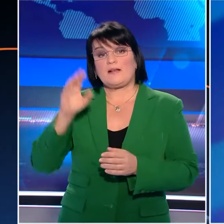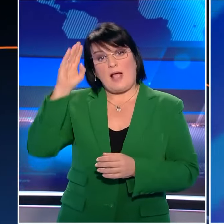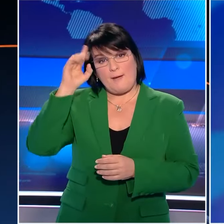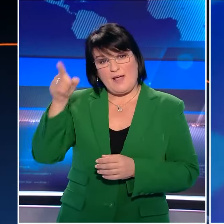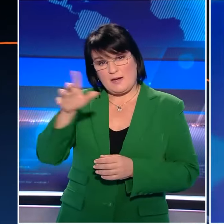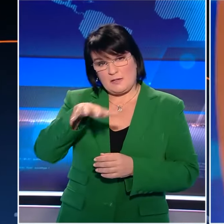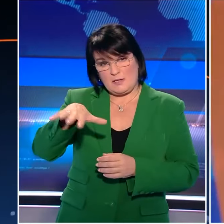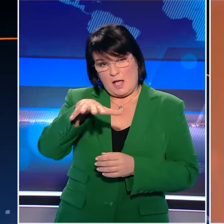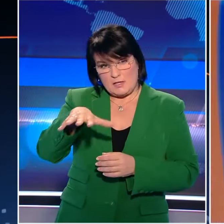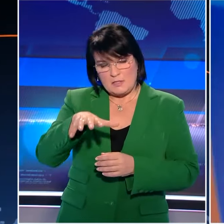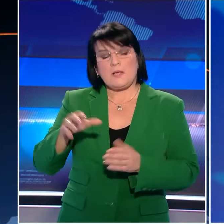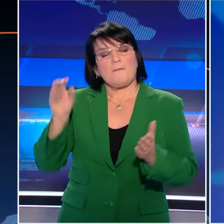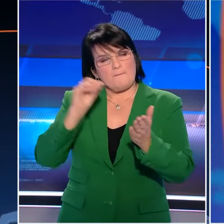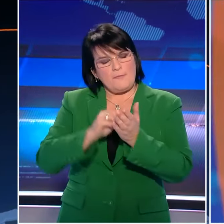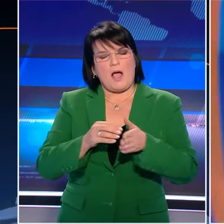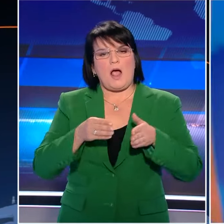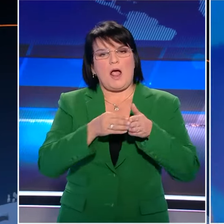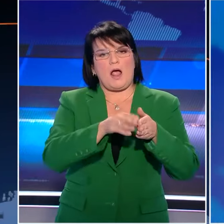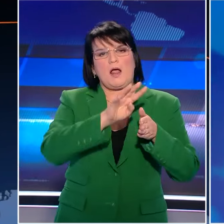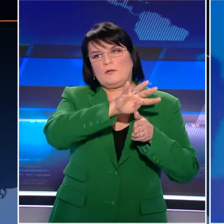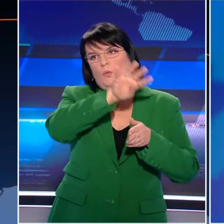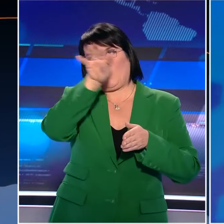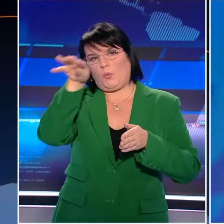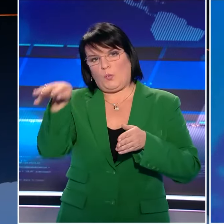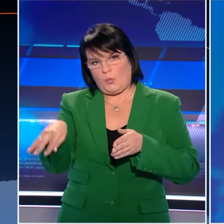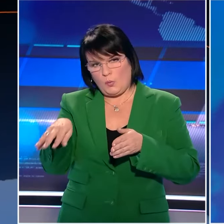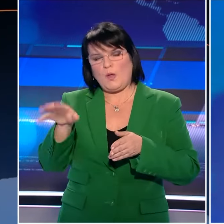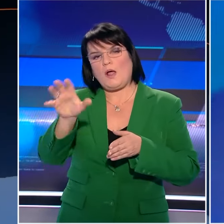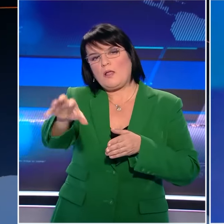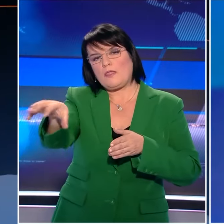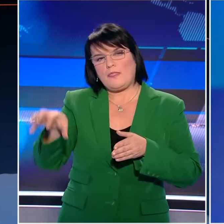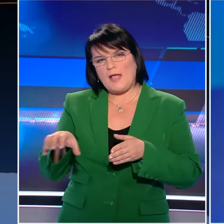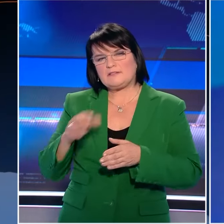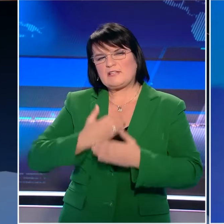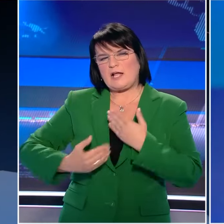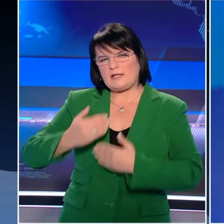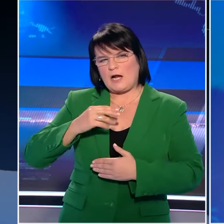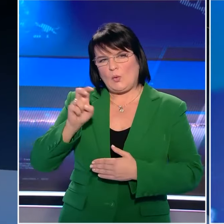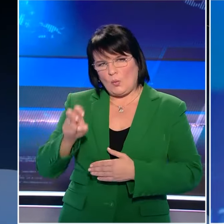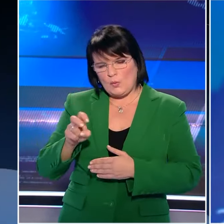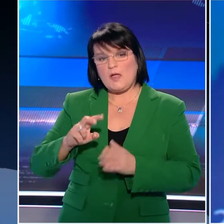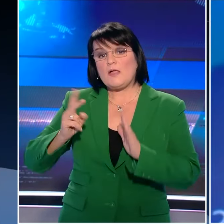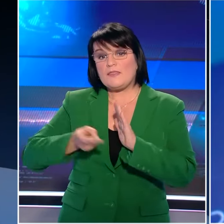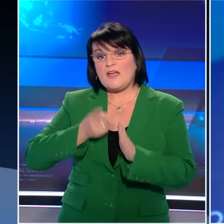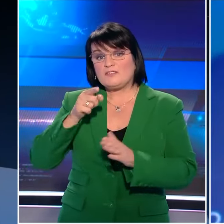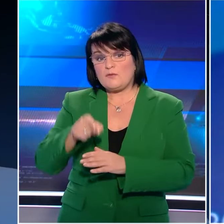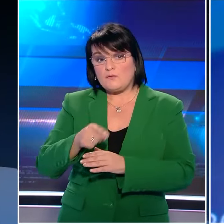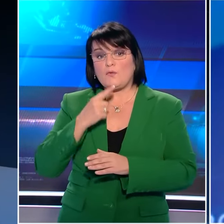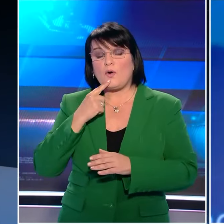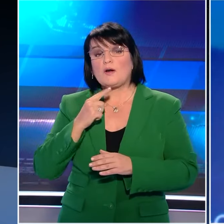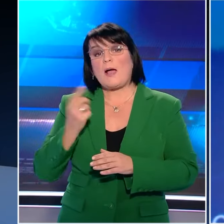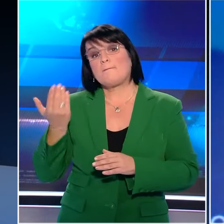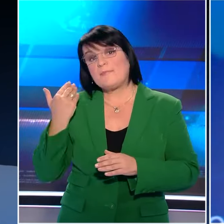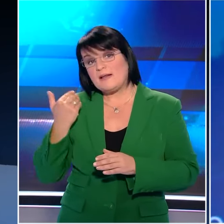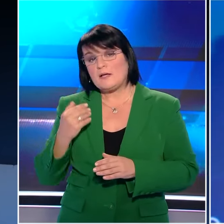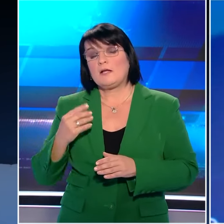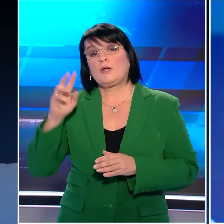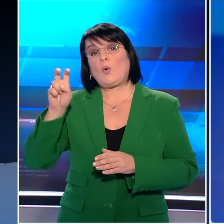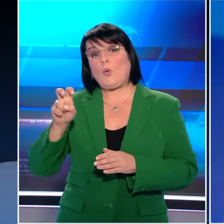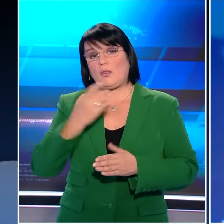Πολιτείες Αμερικής εξαπέλυσαν νέα αεροπορικά πλήγματα σε θέσεις των Χούθη μετά και το δεύτερο χτύπημά τους σε πλοίο